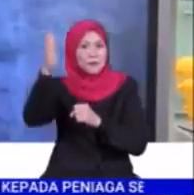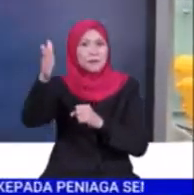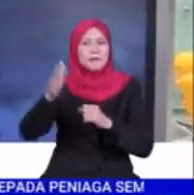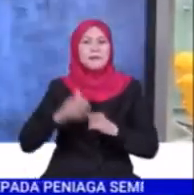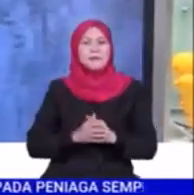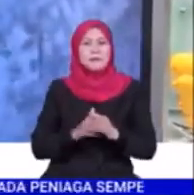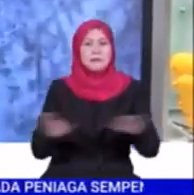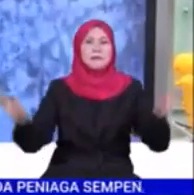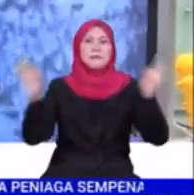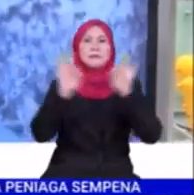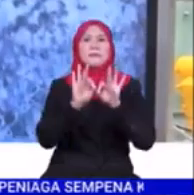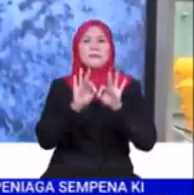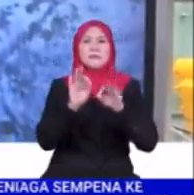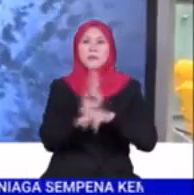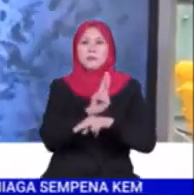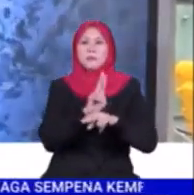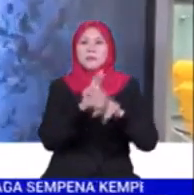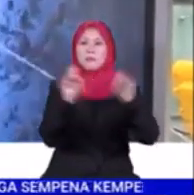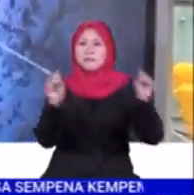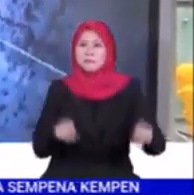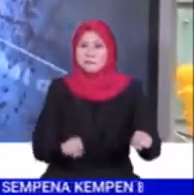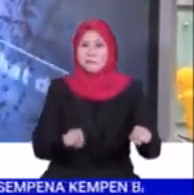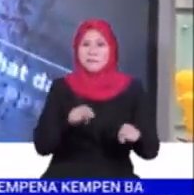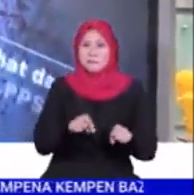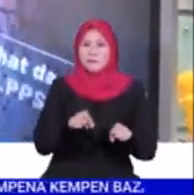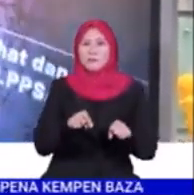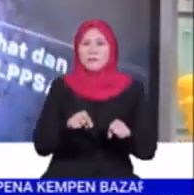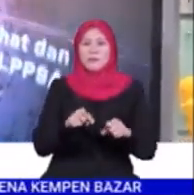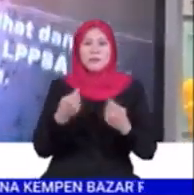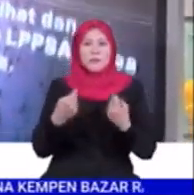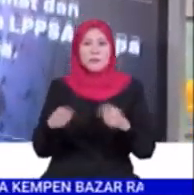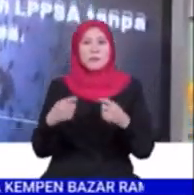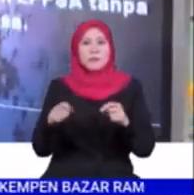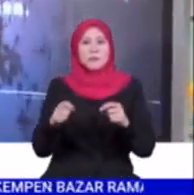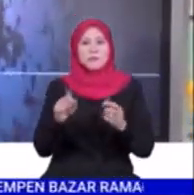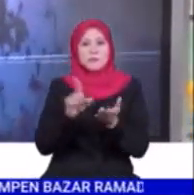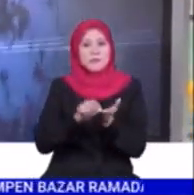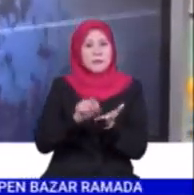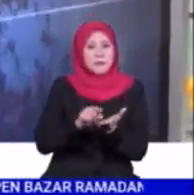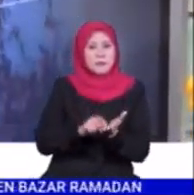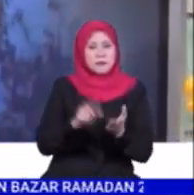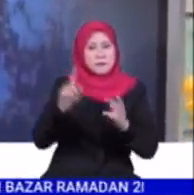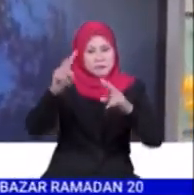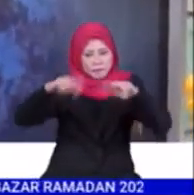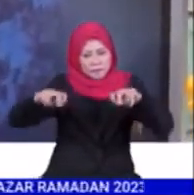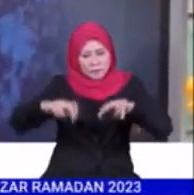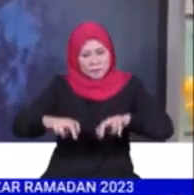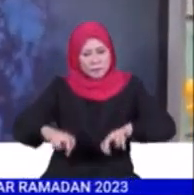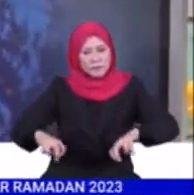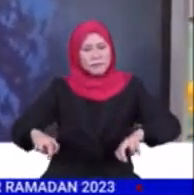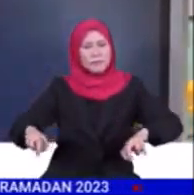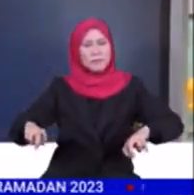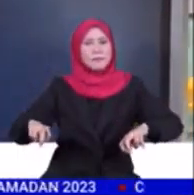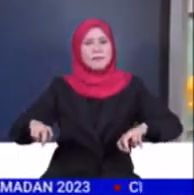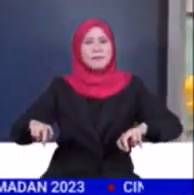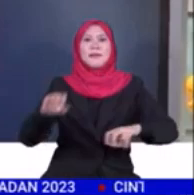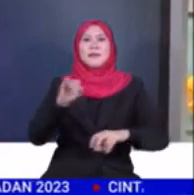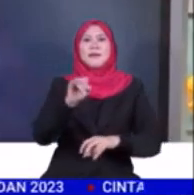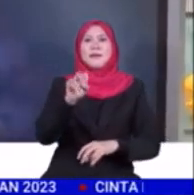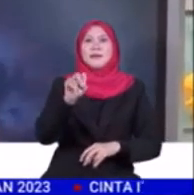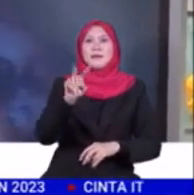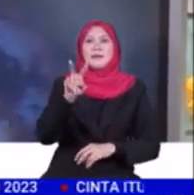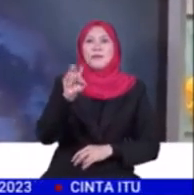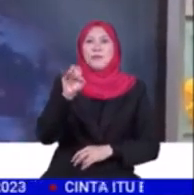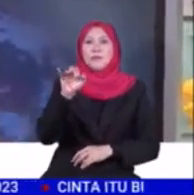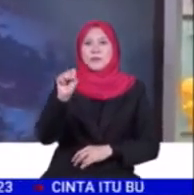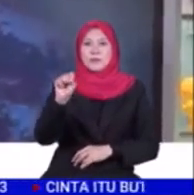penting yang saya kira cuba pihak media selidiki lebih tentang invoice elektronik